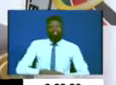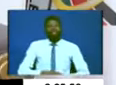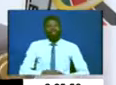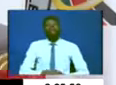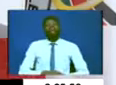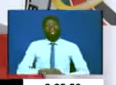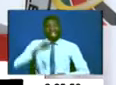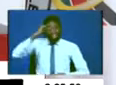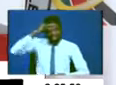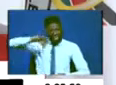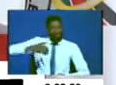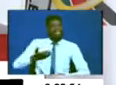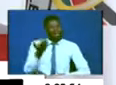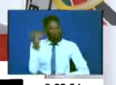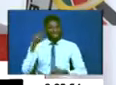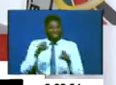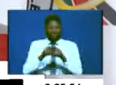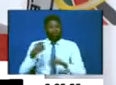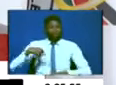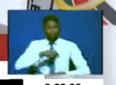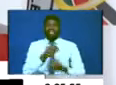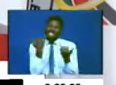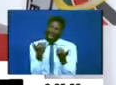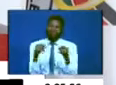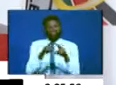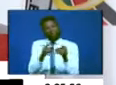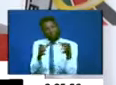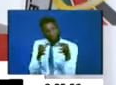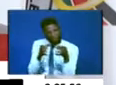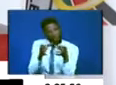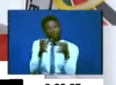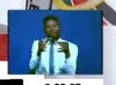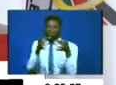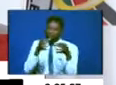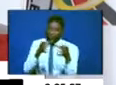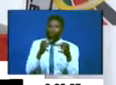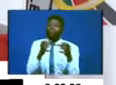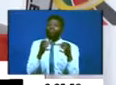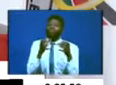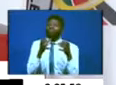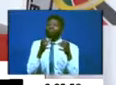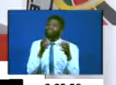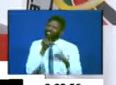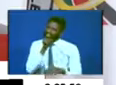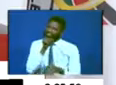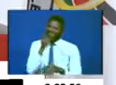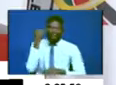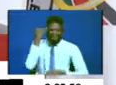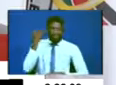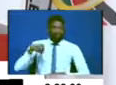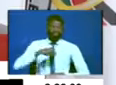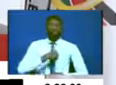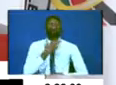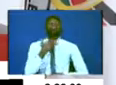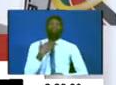hata sisi pia tumekuwa katika mstari wa mbele kuweza kulisukuma hili jambo ya kwa hewa zetu, anga zetu ziwe wazi,